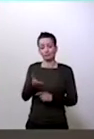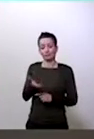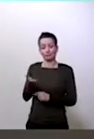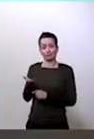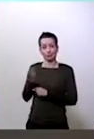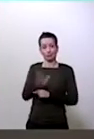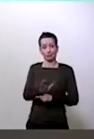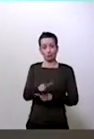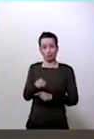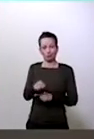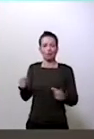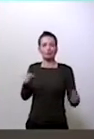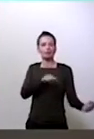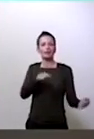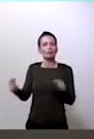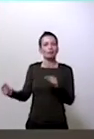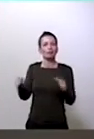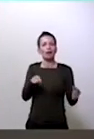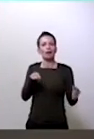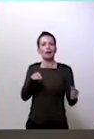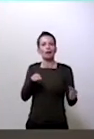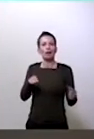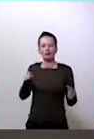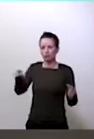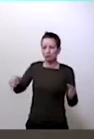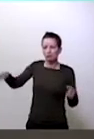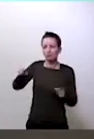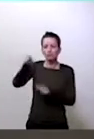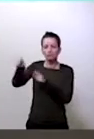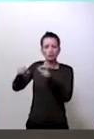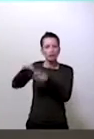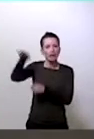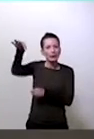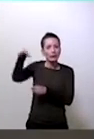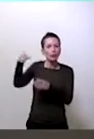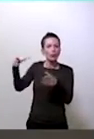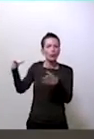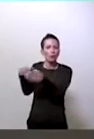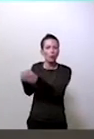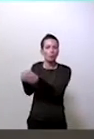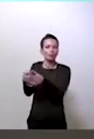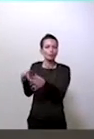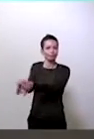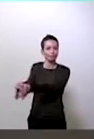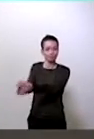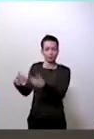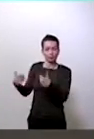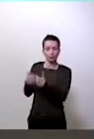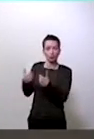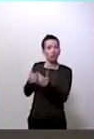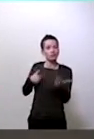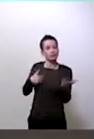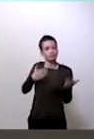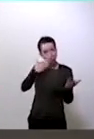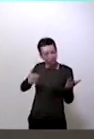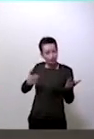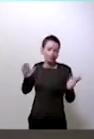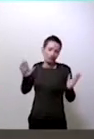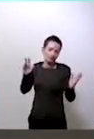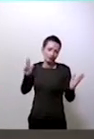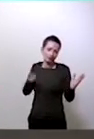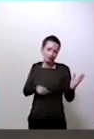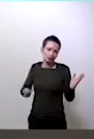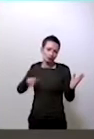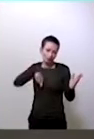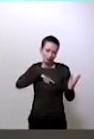débat qui ont été demandés par des élus des groupes minoritaires, et je vous remercie, mais sachez aussi que nous avions naturellement